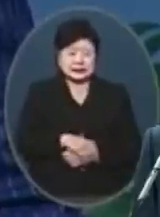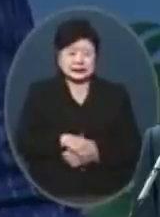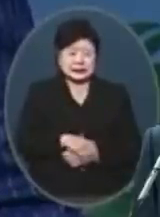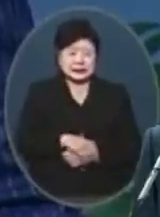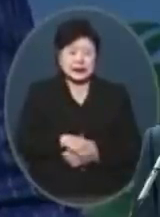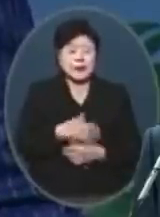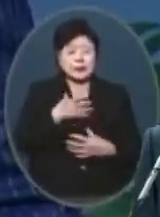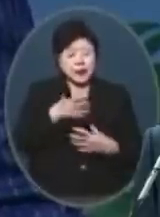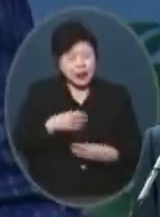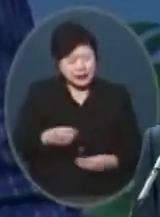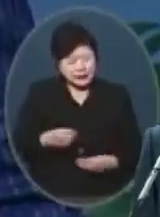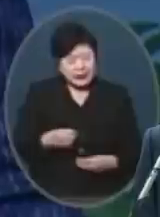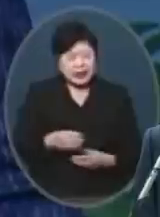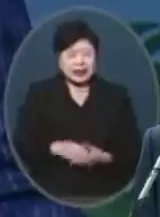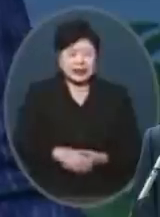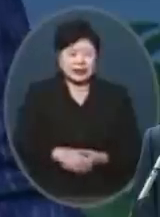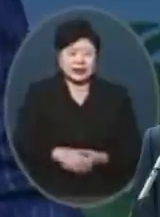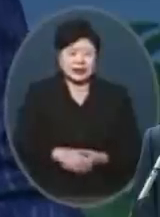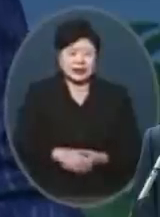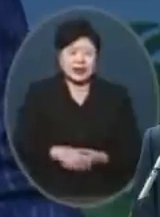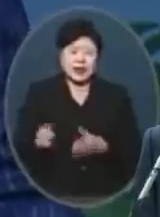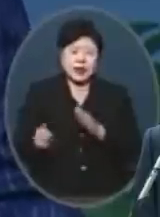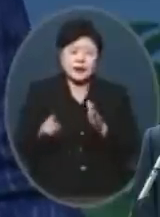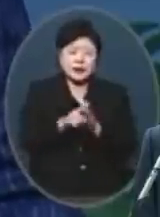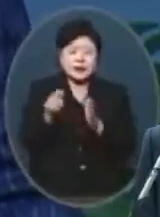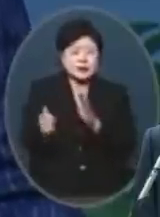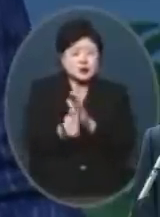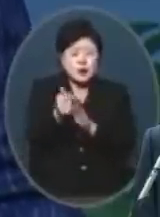평안과 믿음, 소망, 사랑,